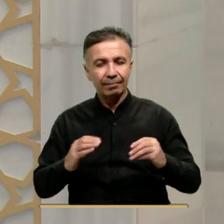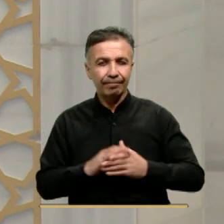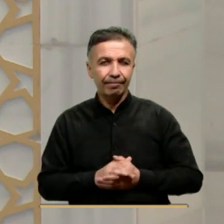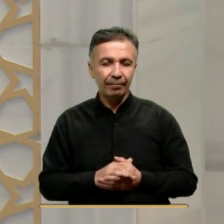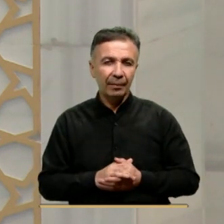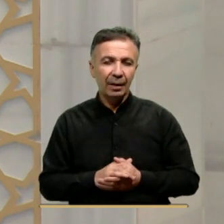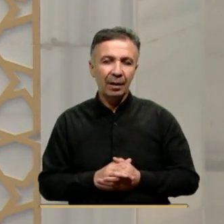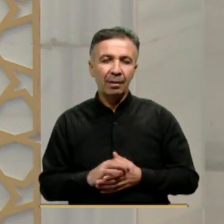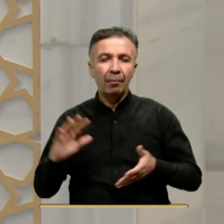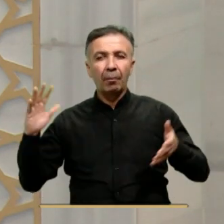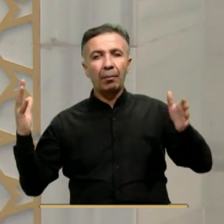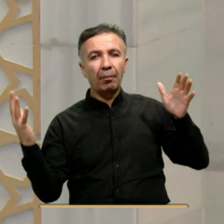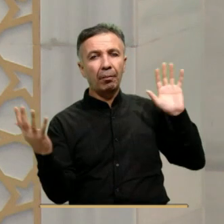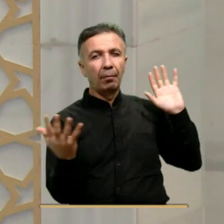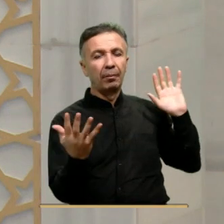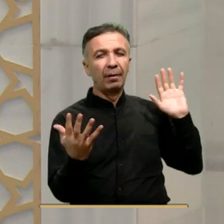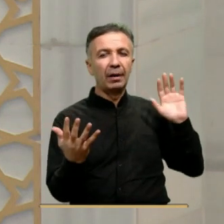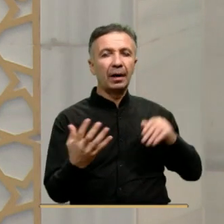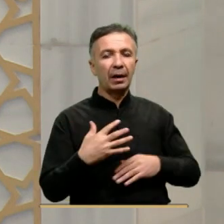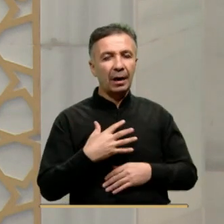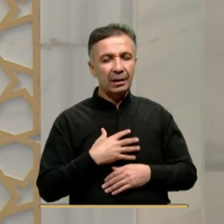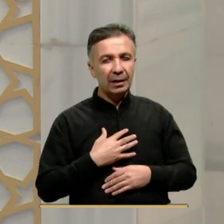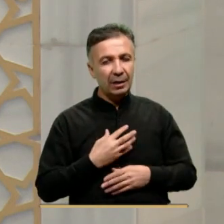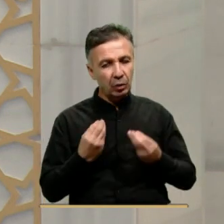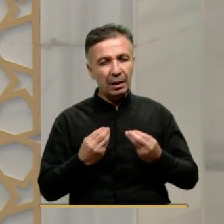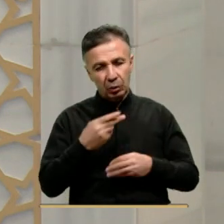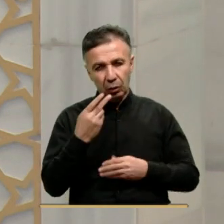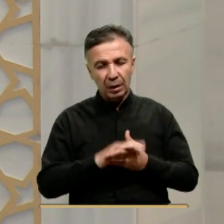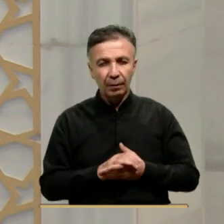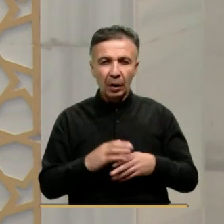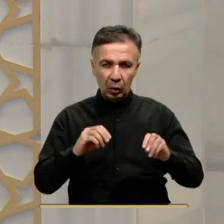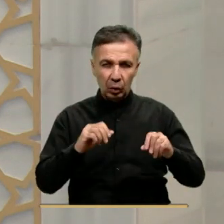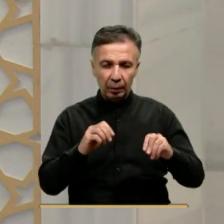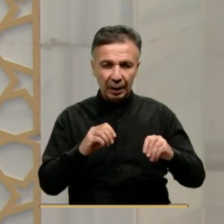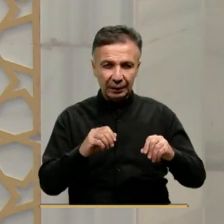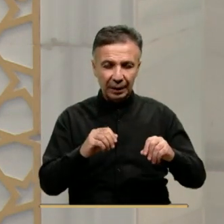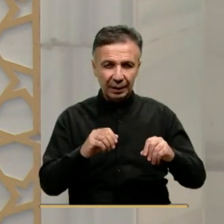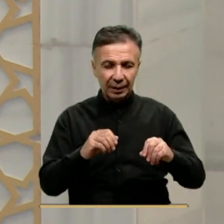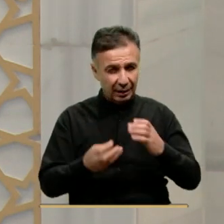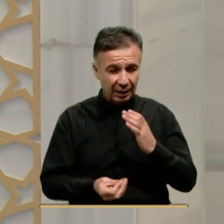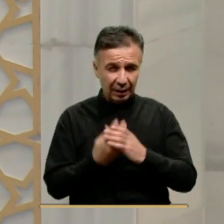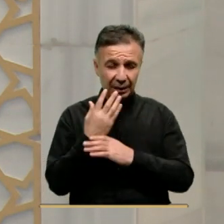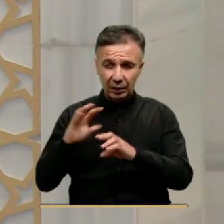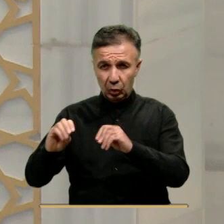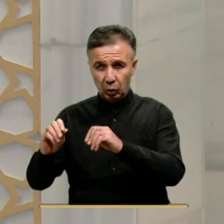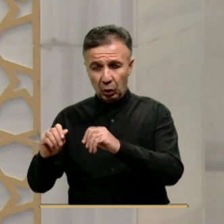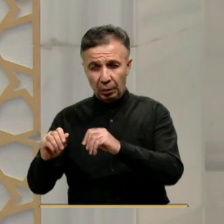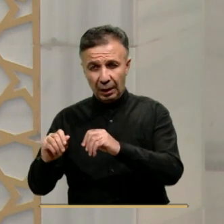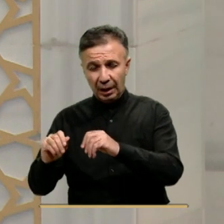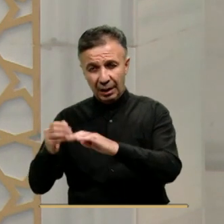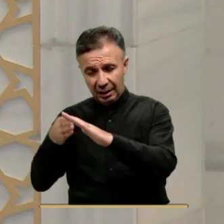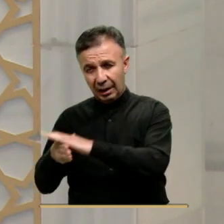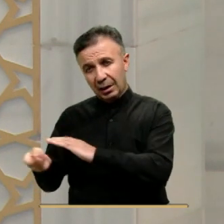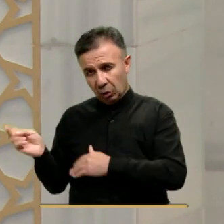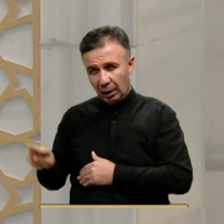Hazretlerinin güzel bir sözü var diyor ki topraktan geldik toprağa gideceğiz önemli